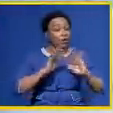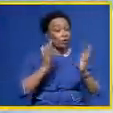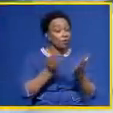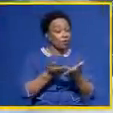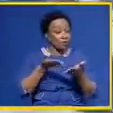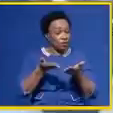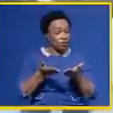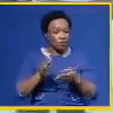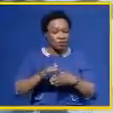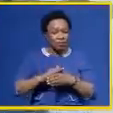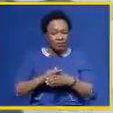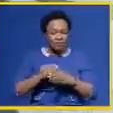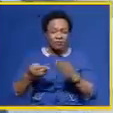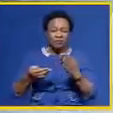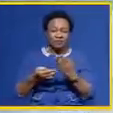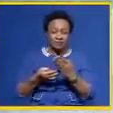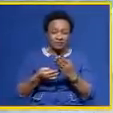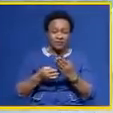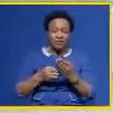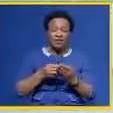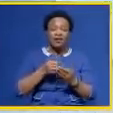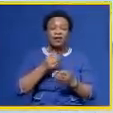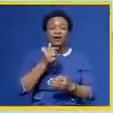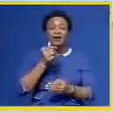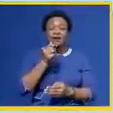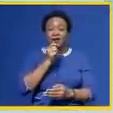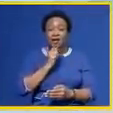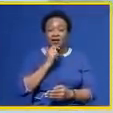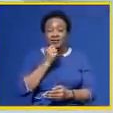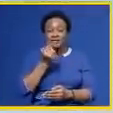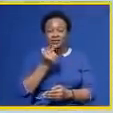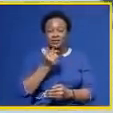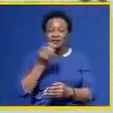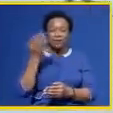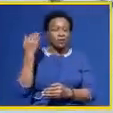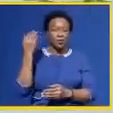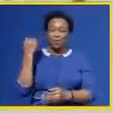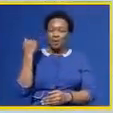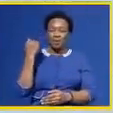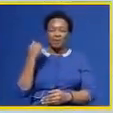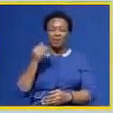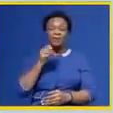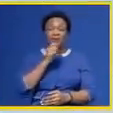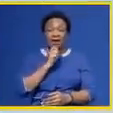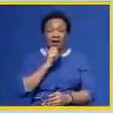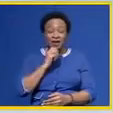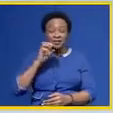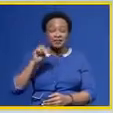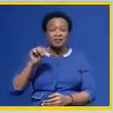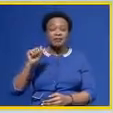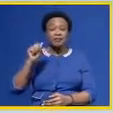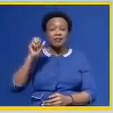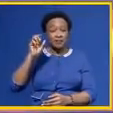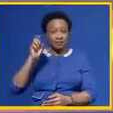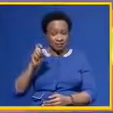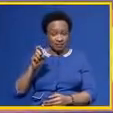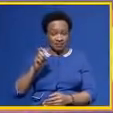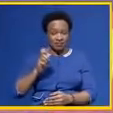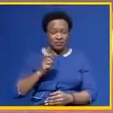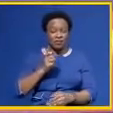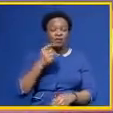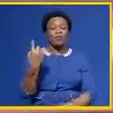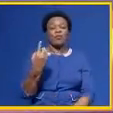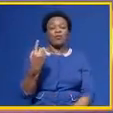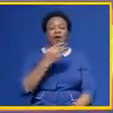ya teknolojia, Azam TV haipo nyuma kamwe, ambapo Azam Max ni moja ya huduma za matangazo zilizopo. Sasa